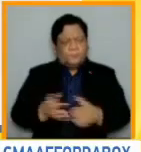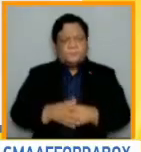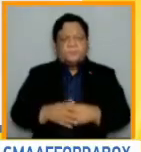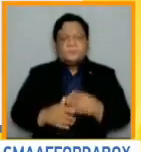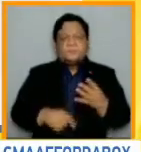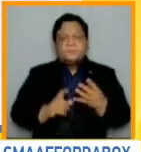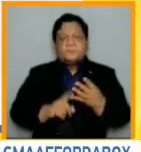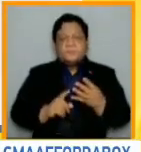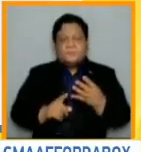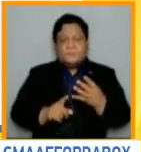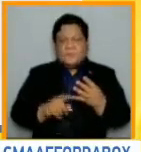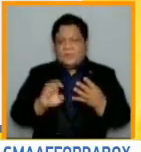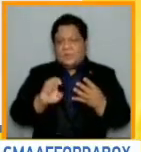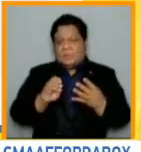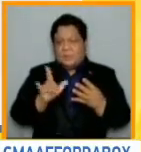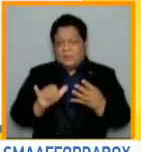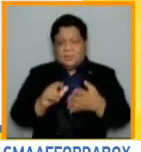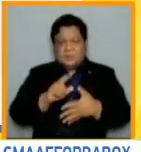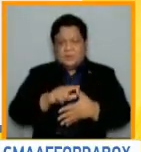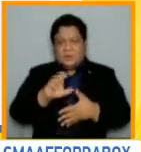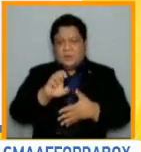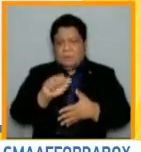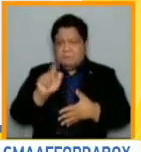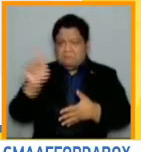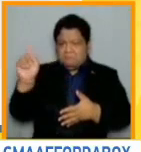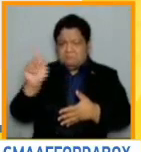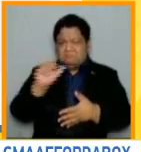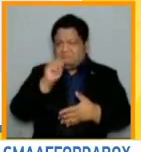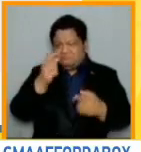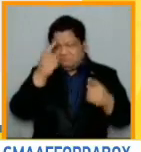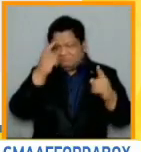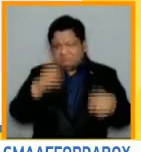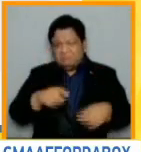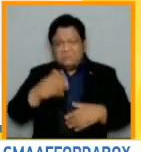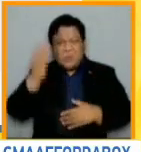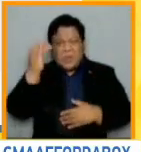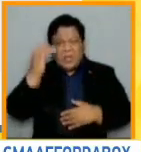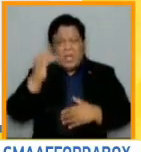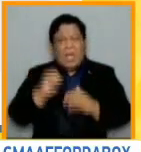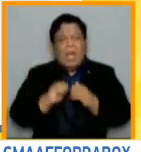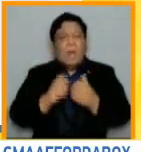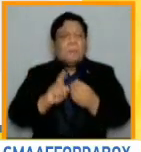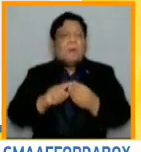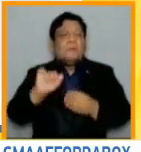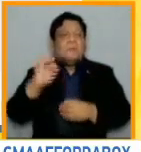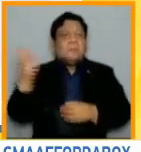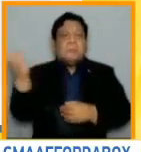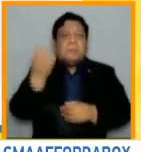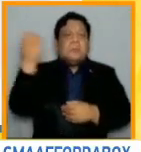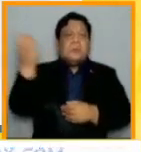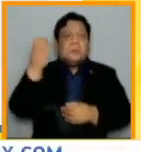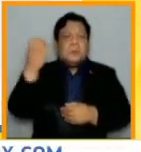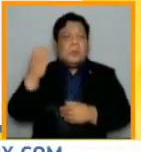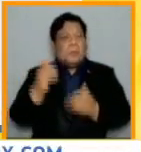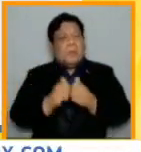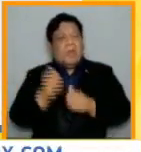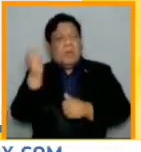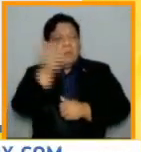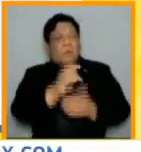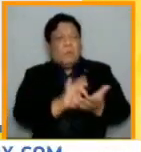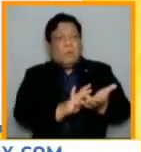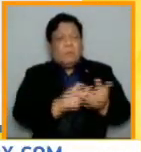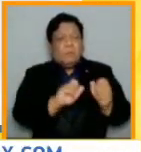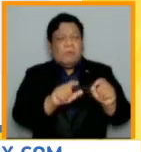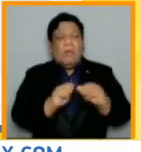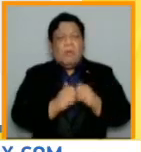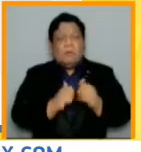Velarde at Leia Meniano dahil paano naman kung may emergency o kung malayo ang bahay sa mga butika. Basta raw hindi peke